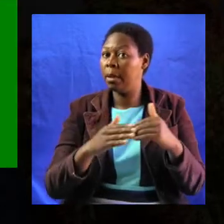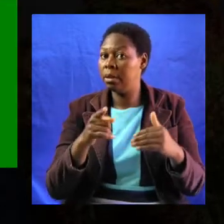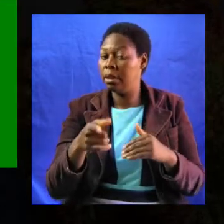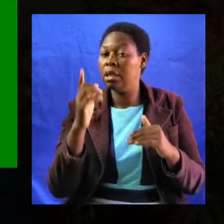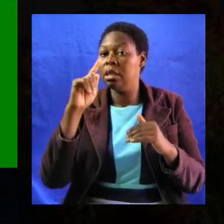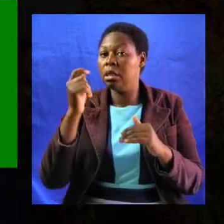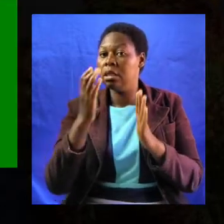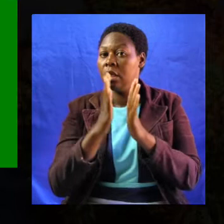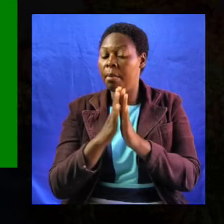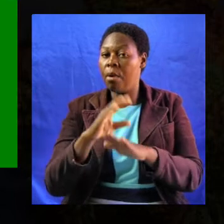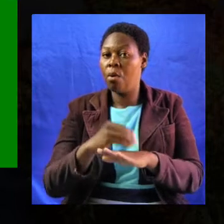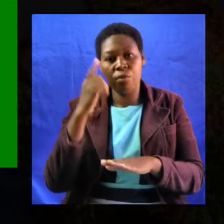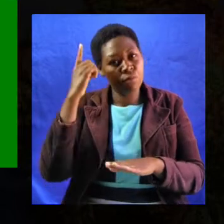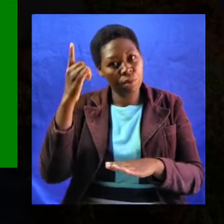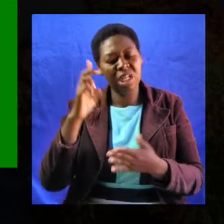vakaripira vanhu